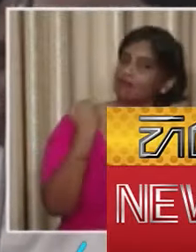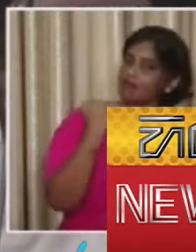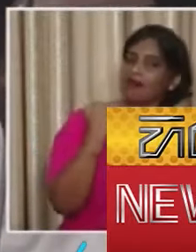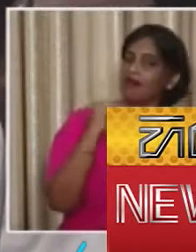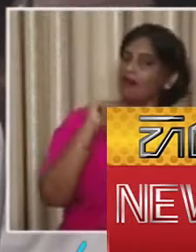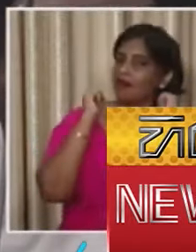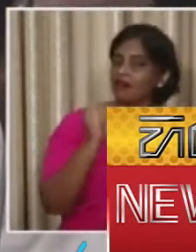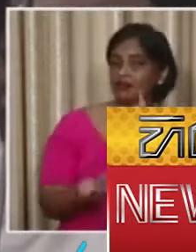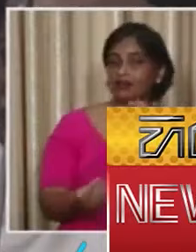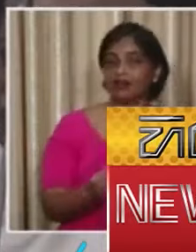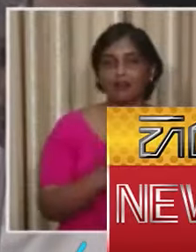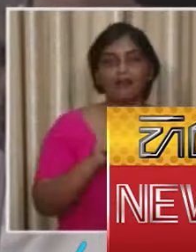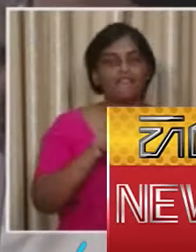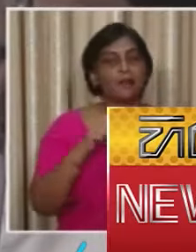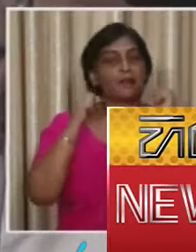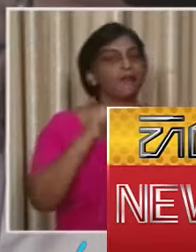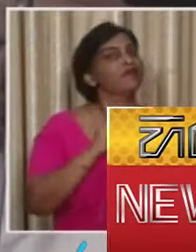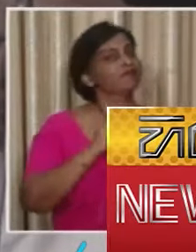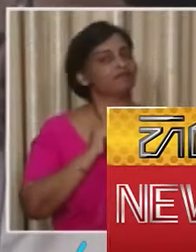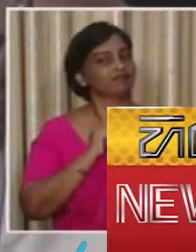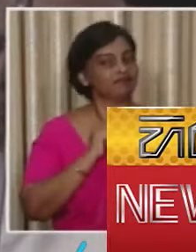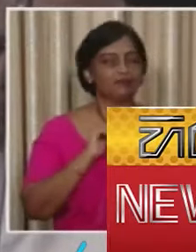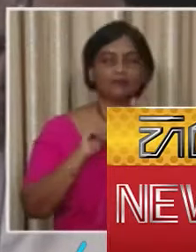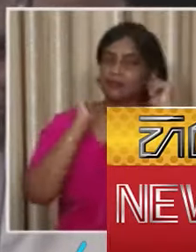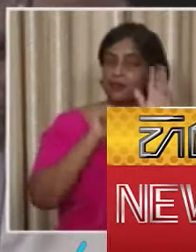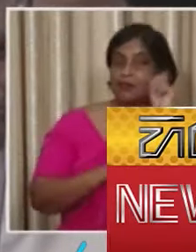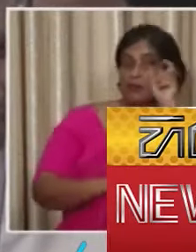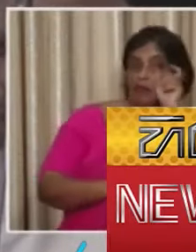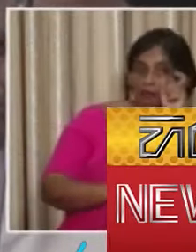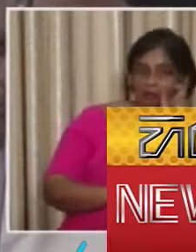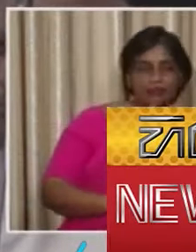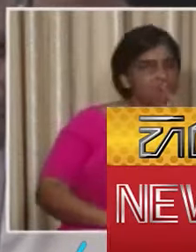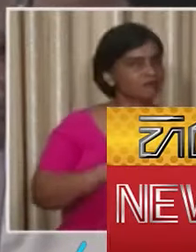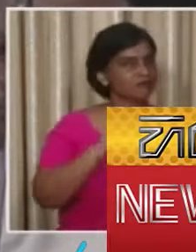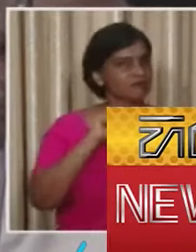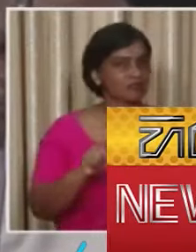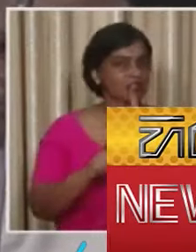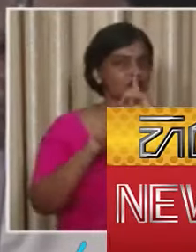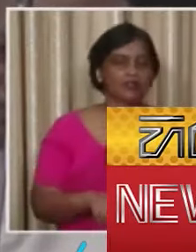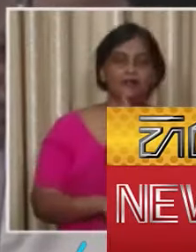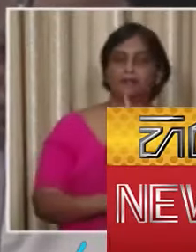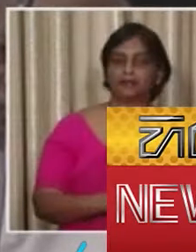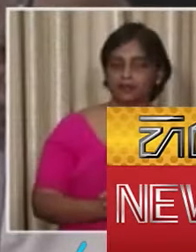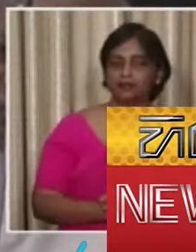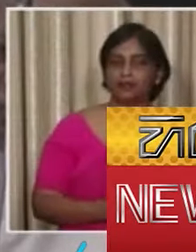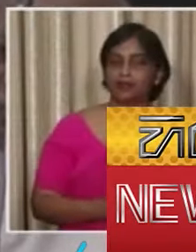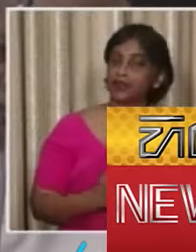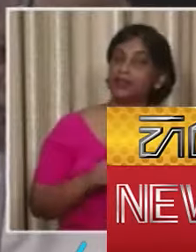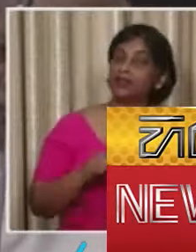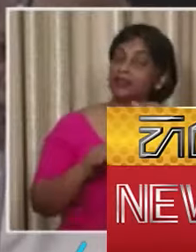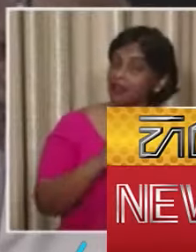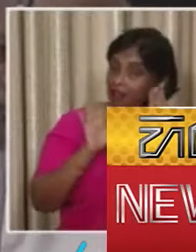රැගෙන ආරක්ෂිතව වැල් පාලමේ නෙගොඩ වෙනවා. බලන් හිටපු කෙනෙක් කේන්තියෙන් කියනවා, මෙන්න මෙහෙම, මං